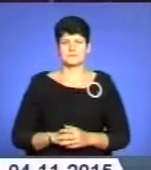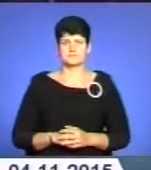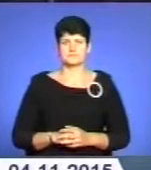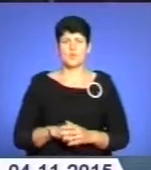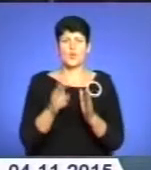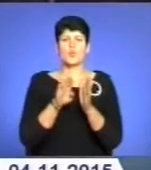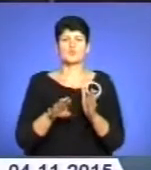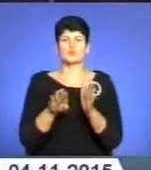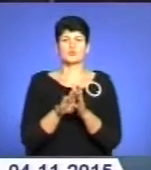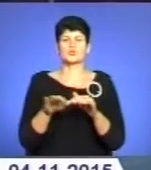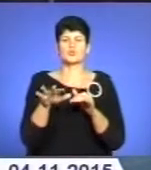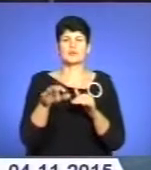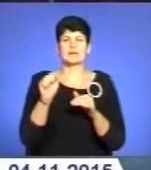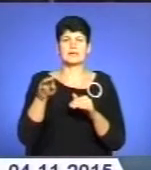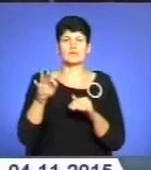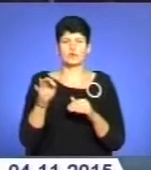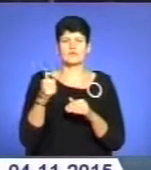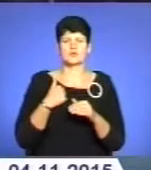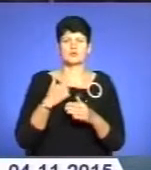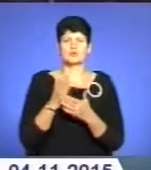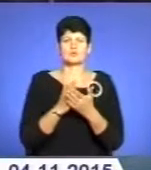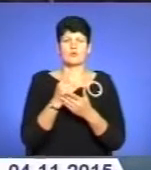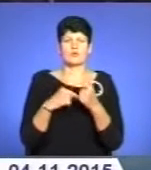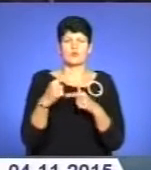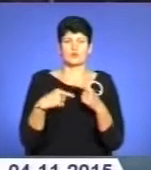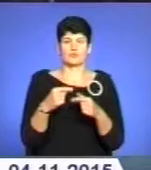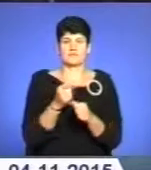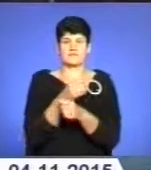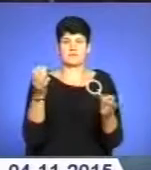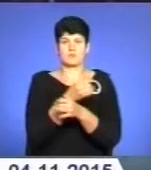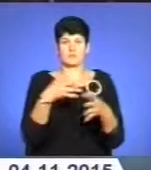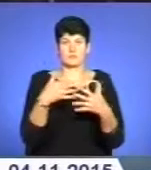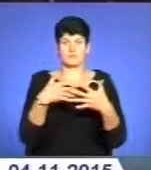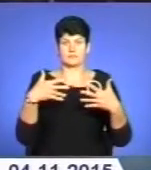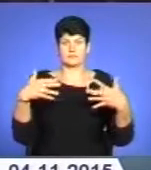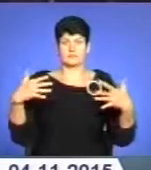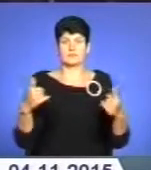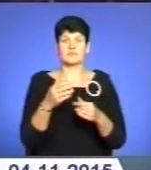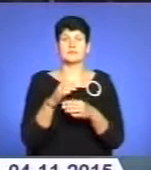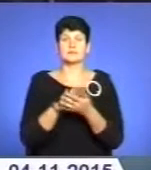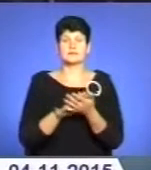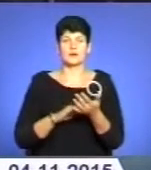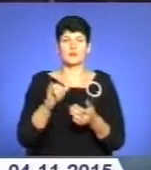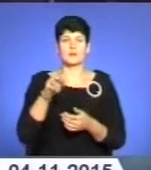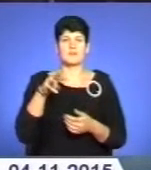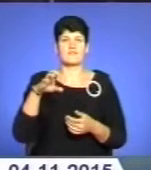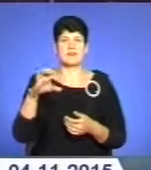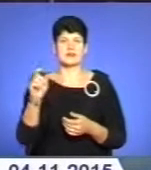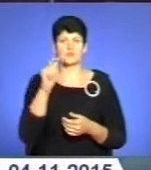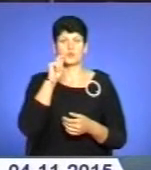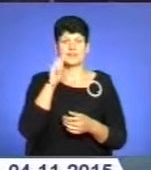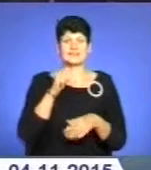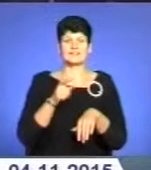У відпустку із зони АТО військовослужбовець повернувся з арсеналом вибухівки та боєприпасів. Сюжет сектора зв'язків з громадськістю МВС України в